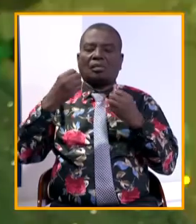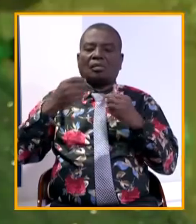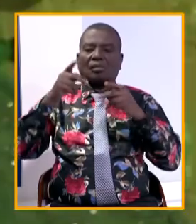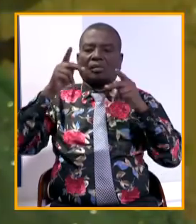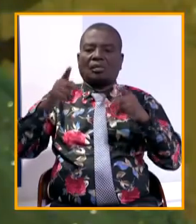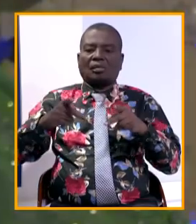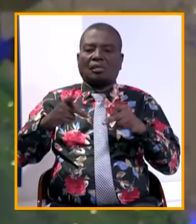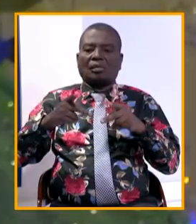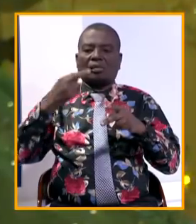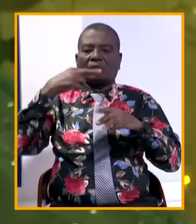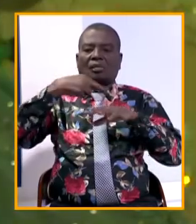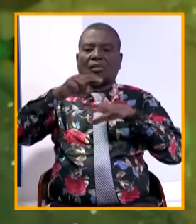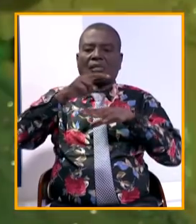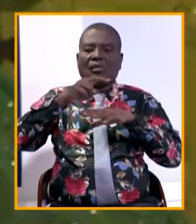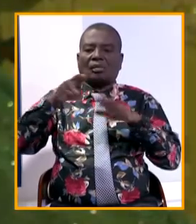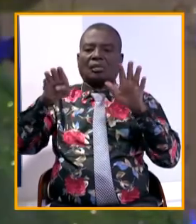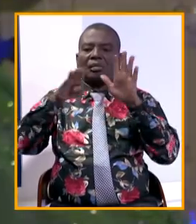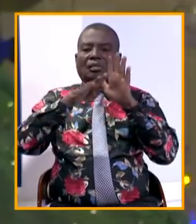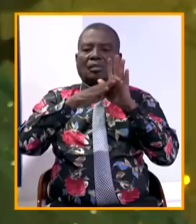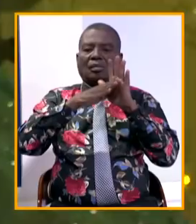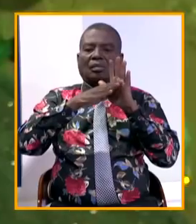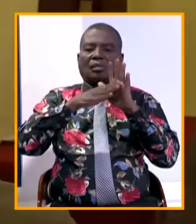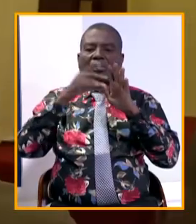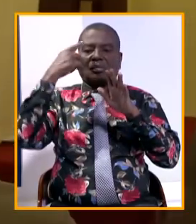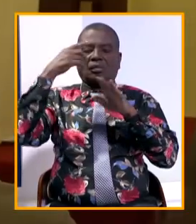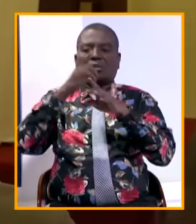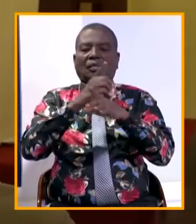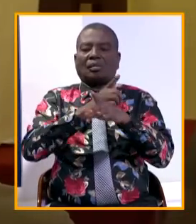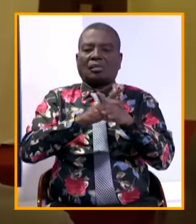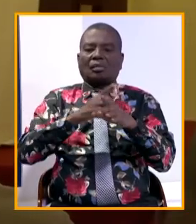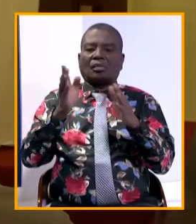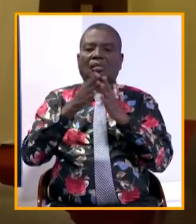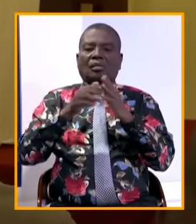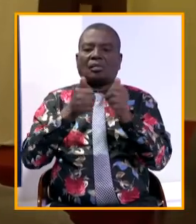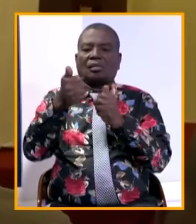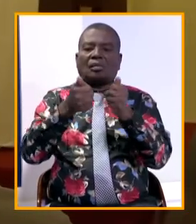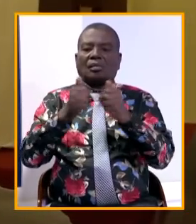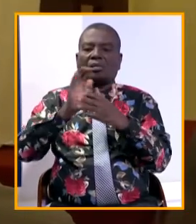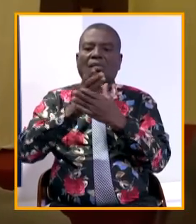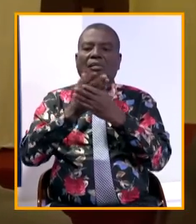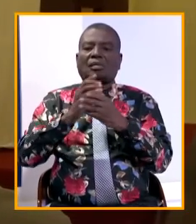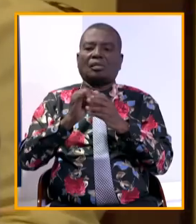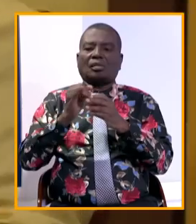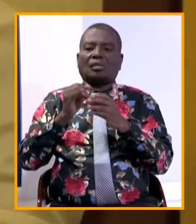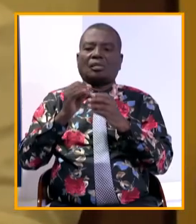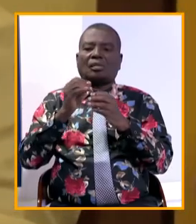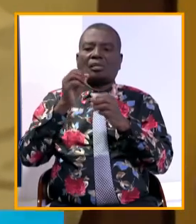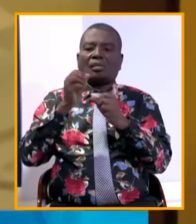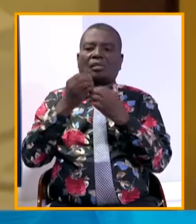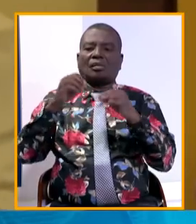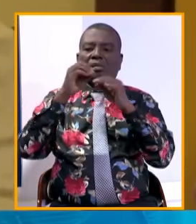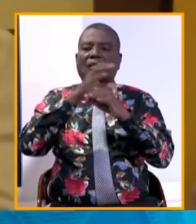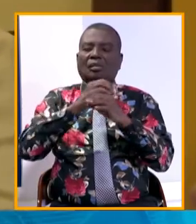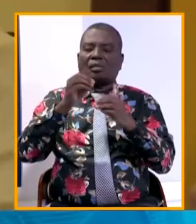sont des références et des modèles inspirants en matière de développement. Un forum d'échange entre opérateurs économiques de 7